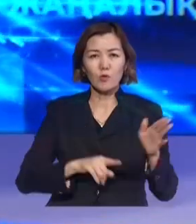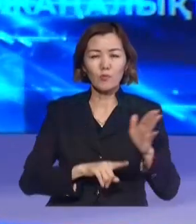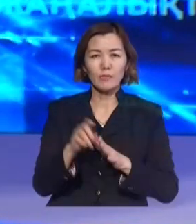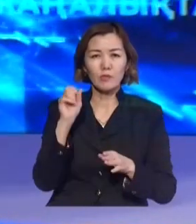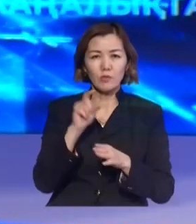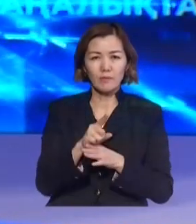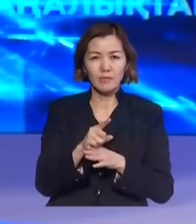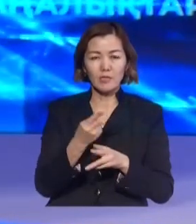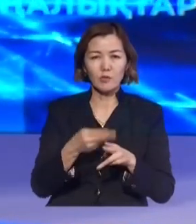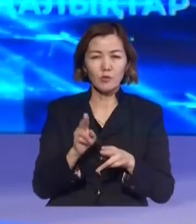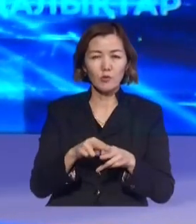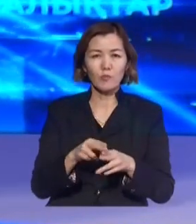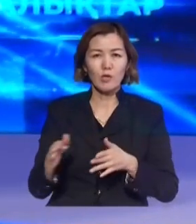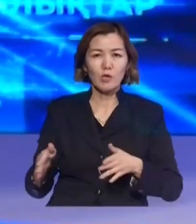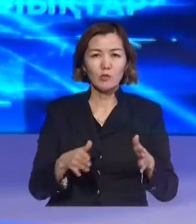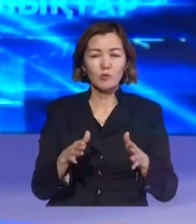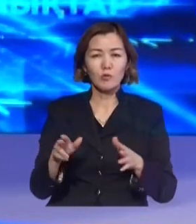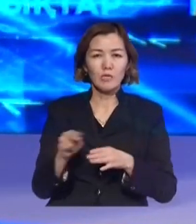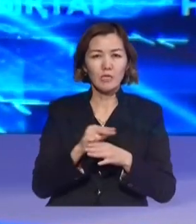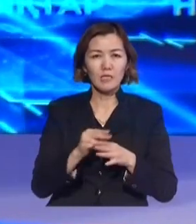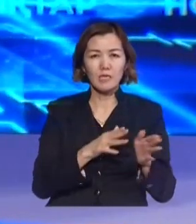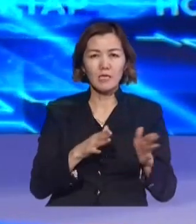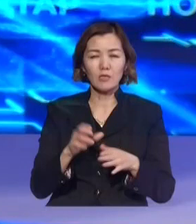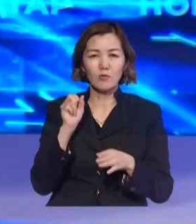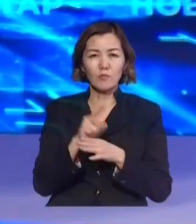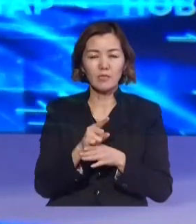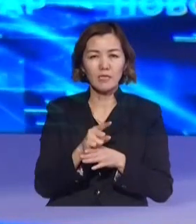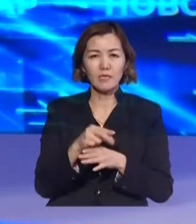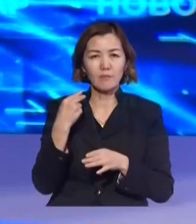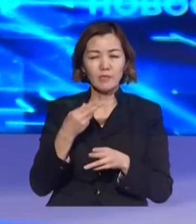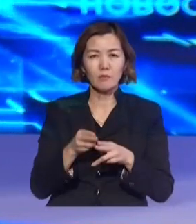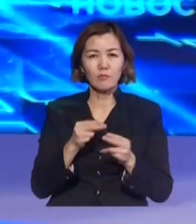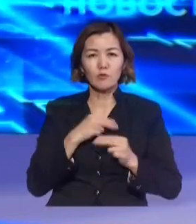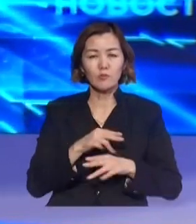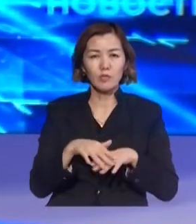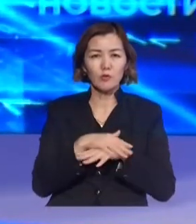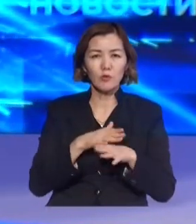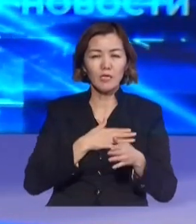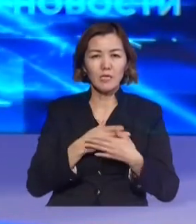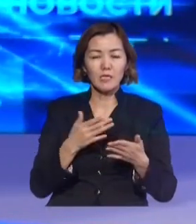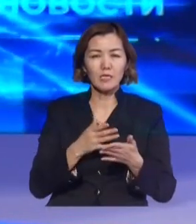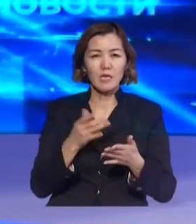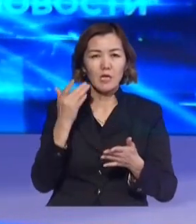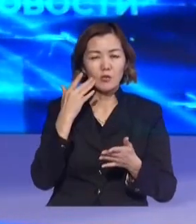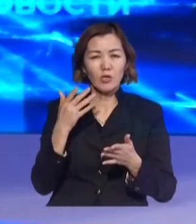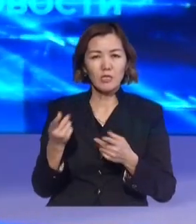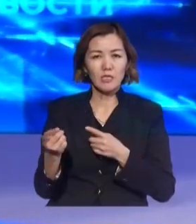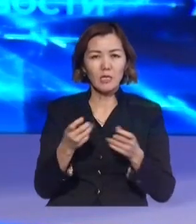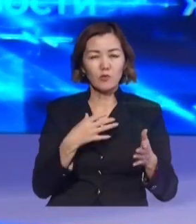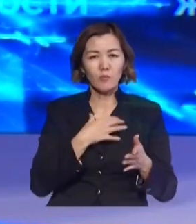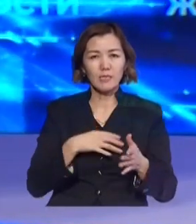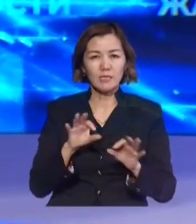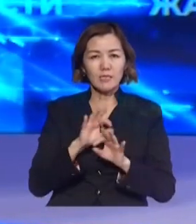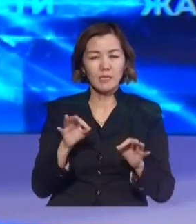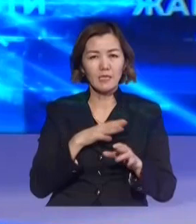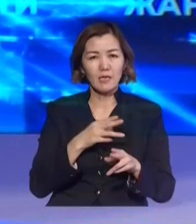тапсырды. Сонымен қатар жолдарды ретке келтіруді міндеттеді. Президент бұл жұмыстарға тұрғындар мен еріктілерді тұрақты түрде тарту маңызды екенін де атап